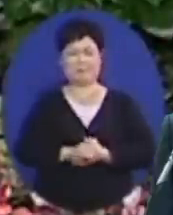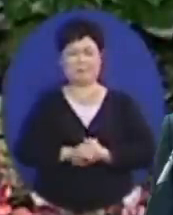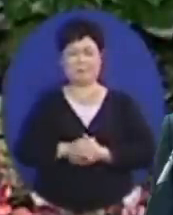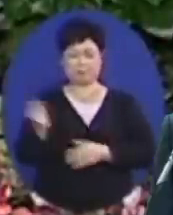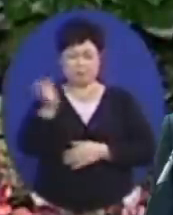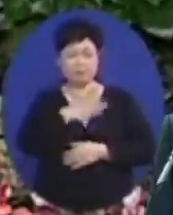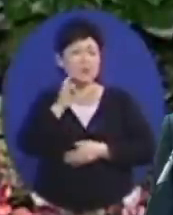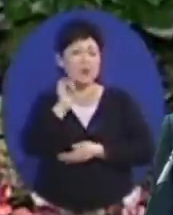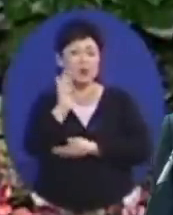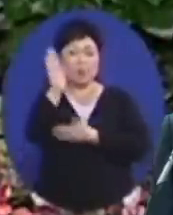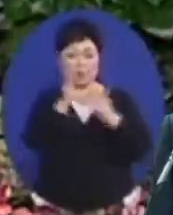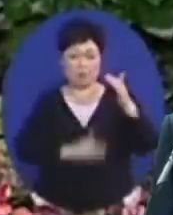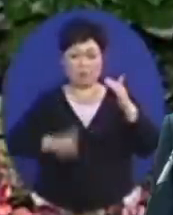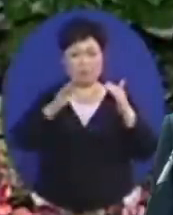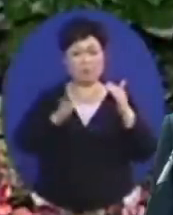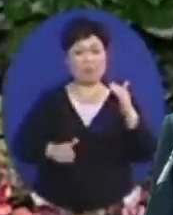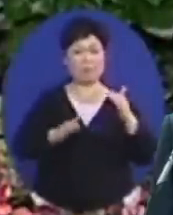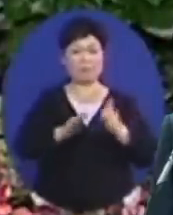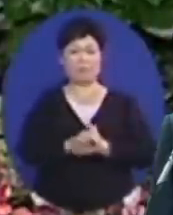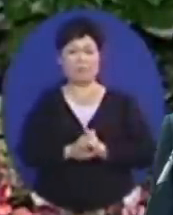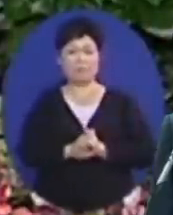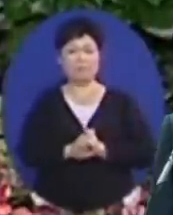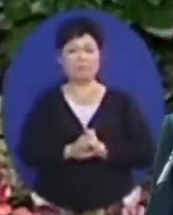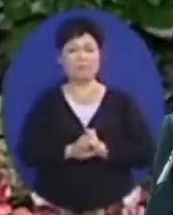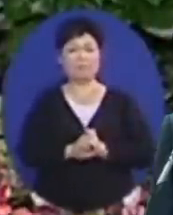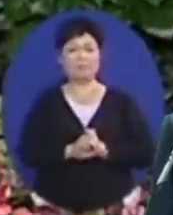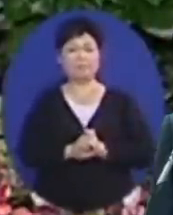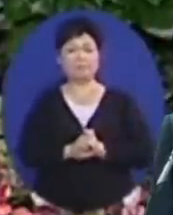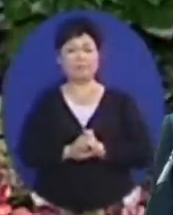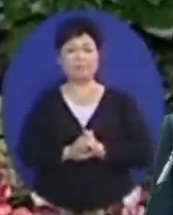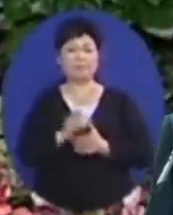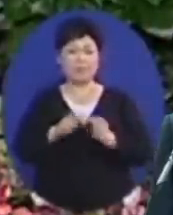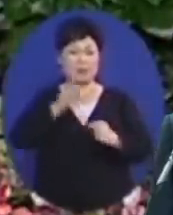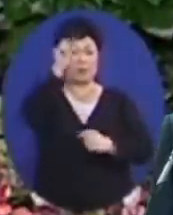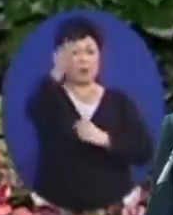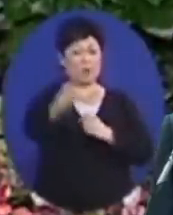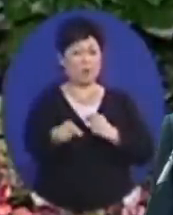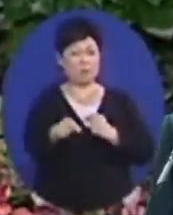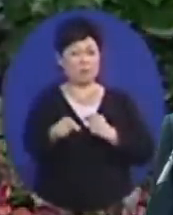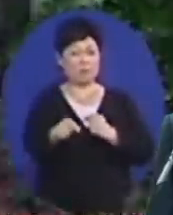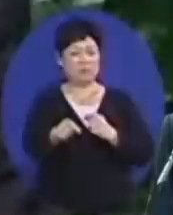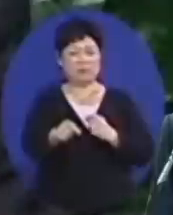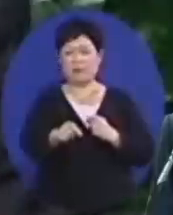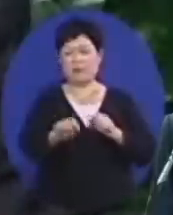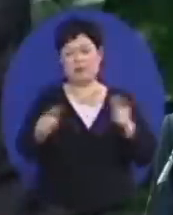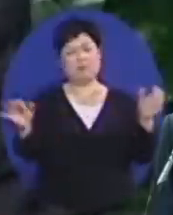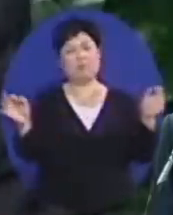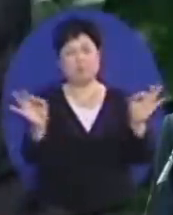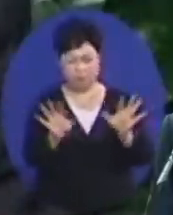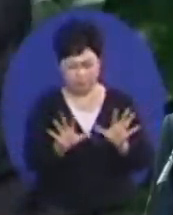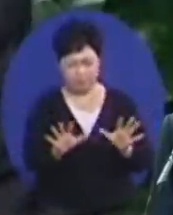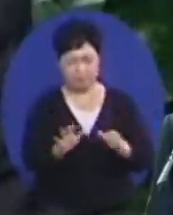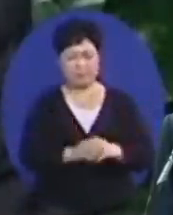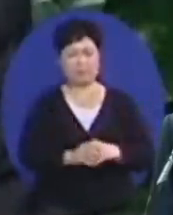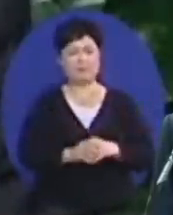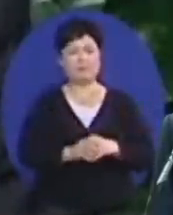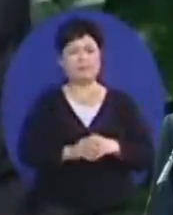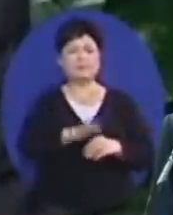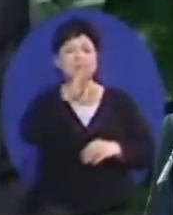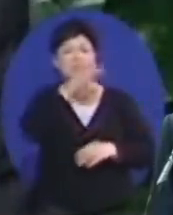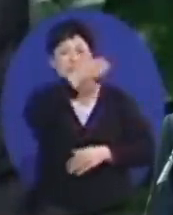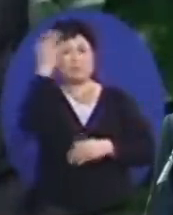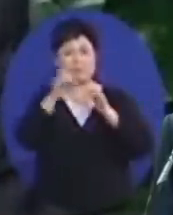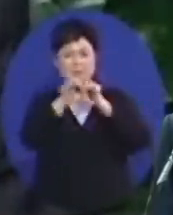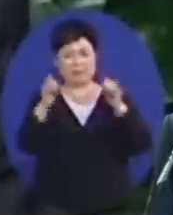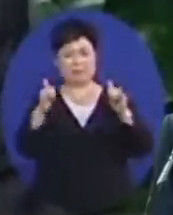부귀, 영화, 공명이 영원히 있을 것 같아도 다 사라지고 이 젊은이와